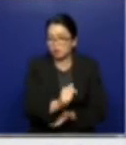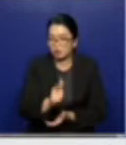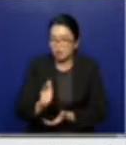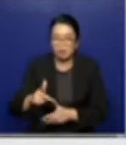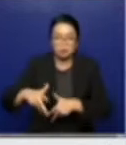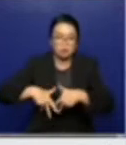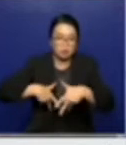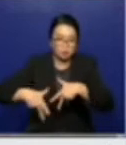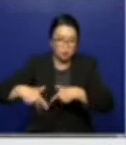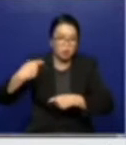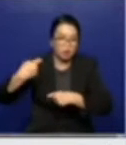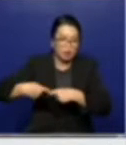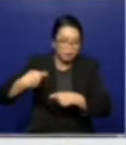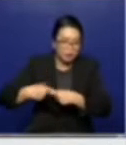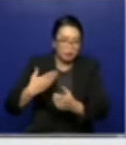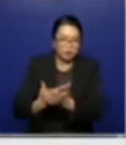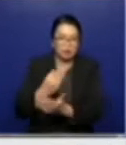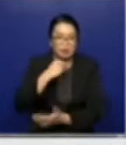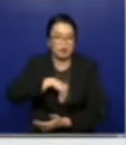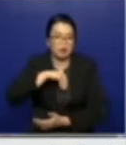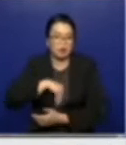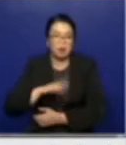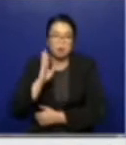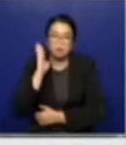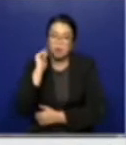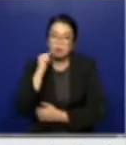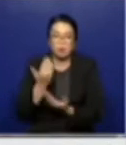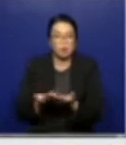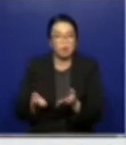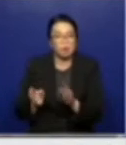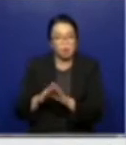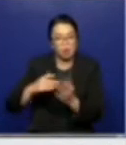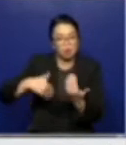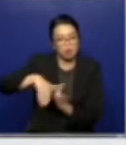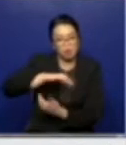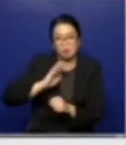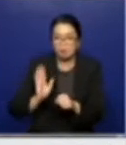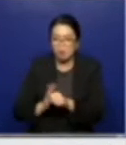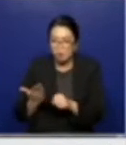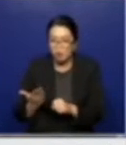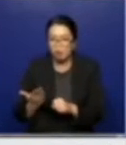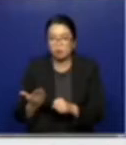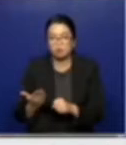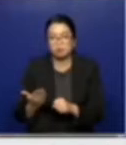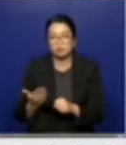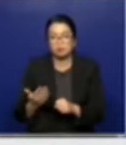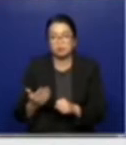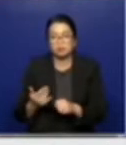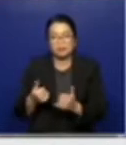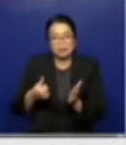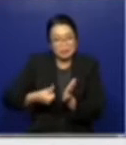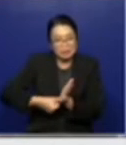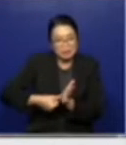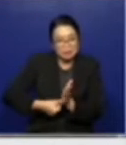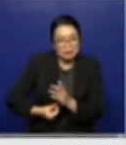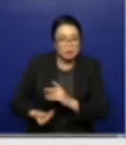ากรายได้ของพ่อแม่ครอบครัวลดลงอย่างน่าใจหายหนี้สิน